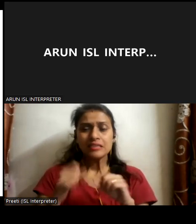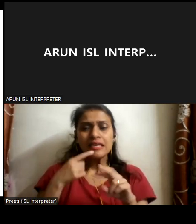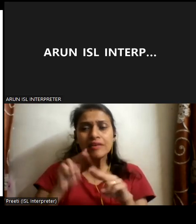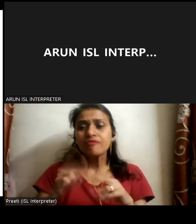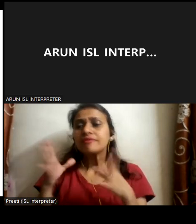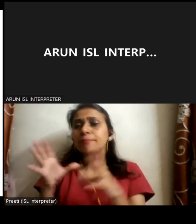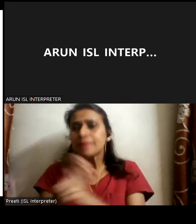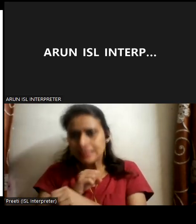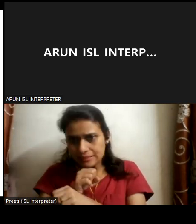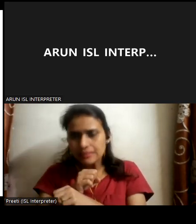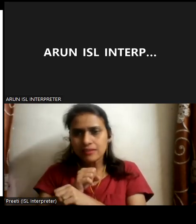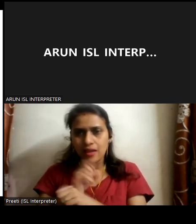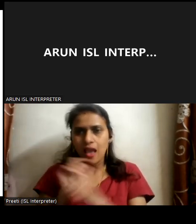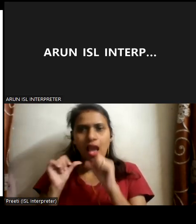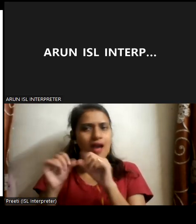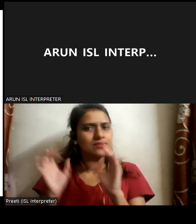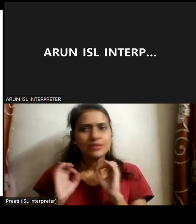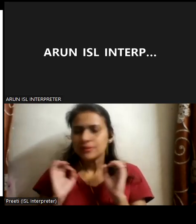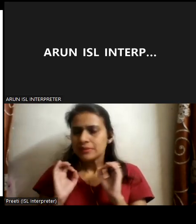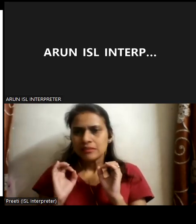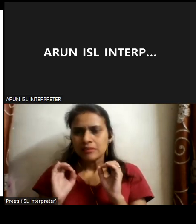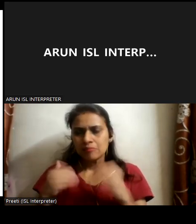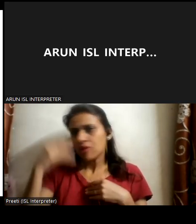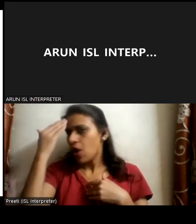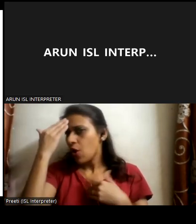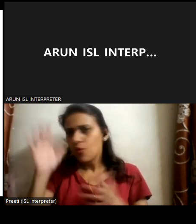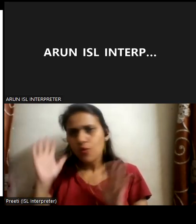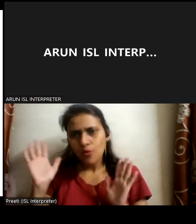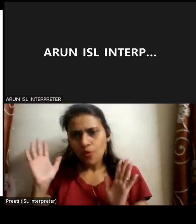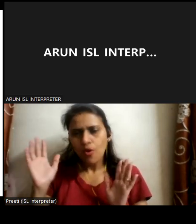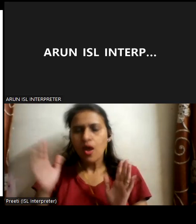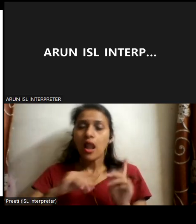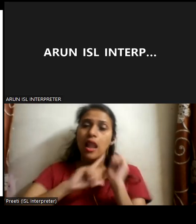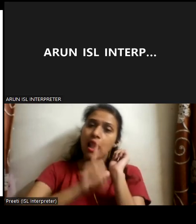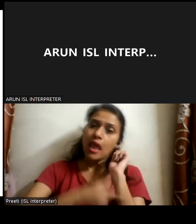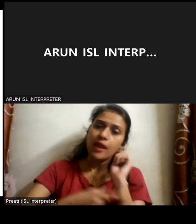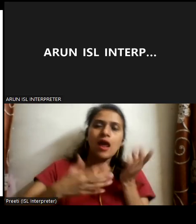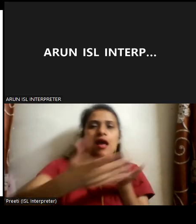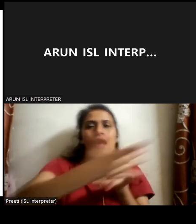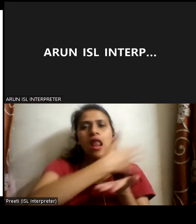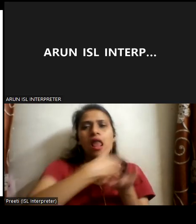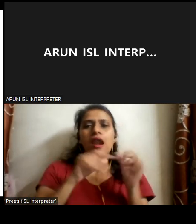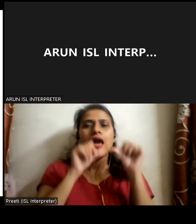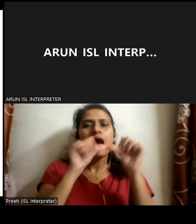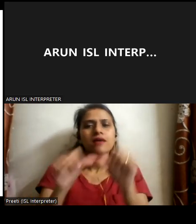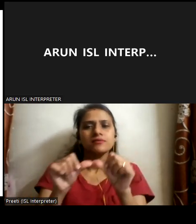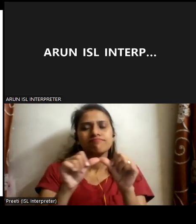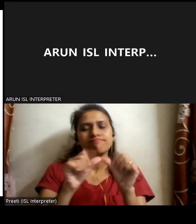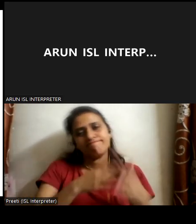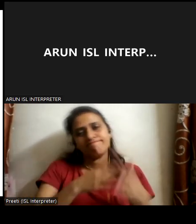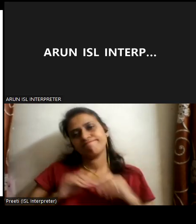incapable or I am not capable enough to answer that particular question, then I'll certainly look into those answers